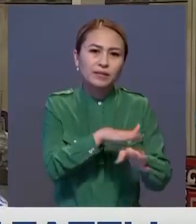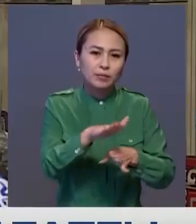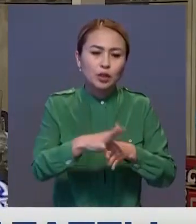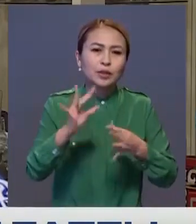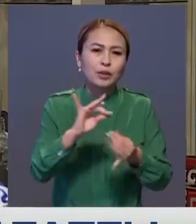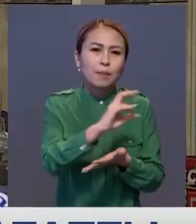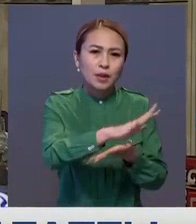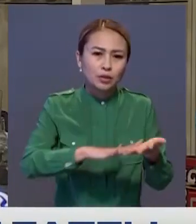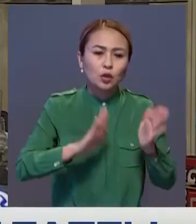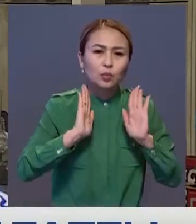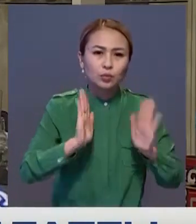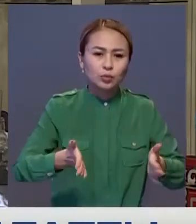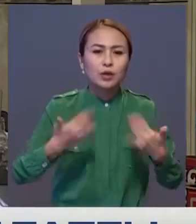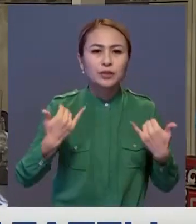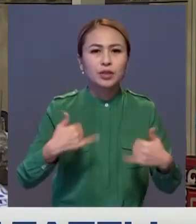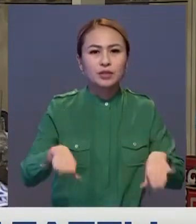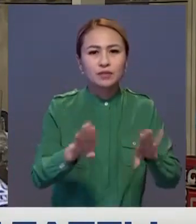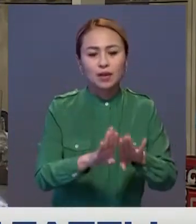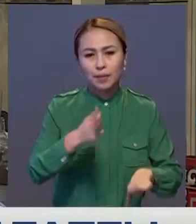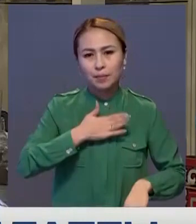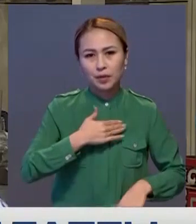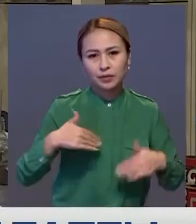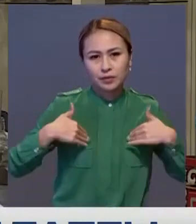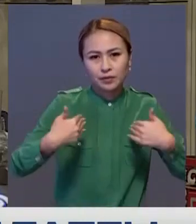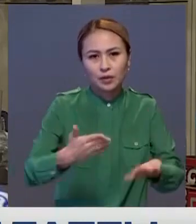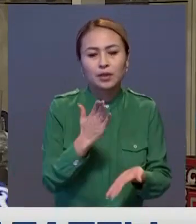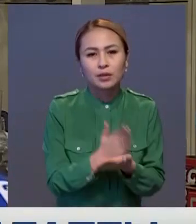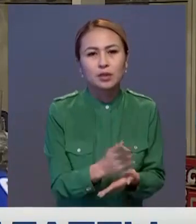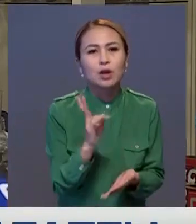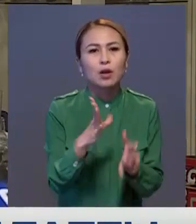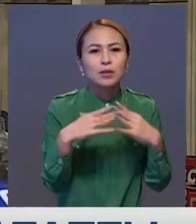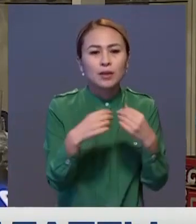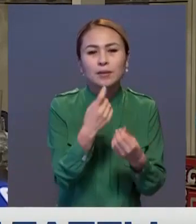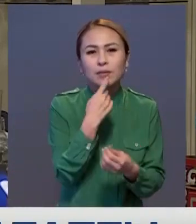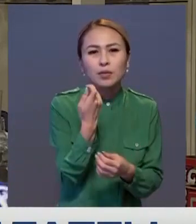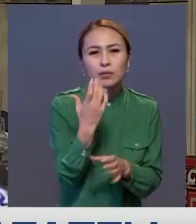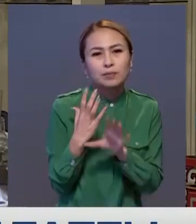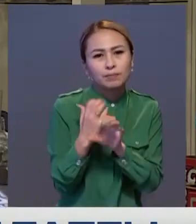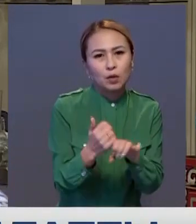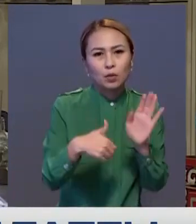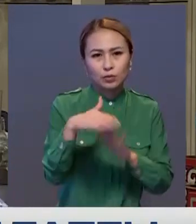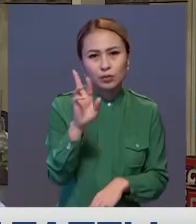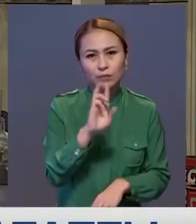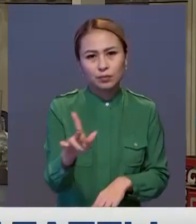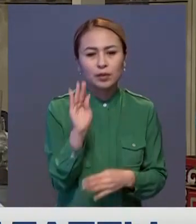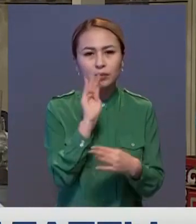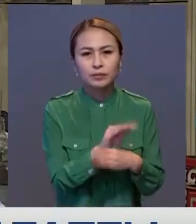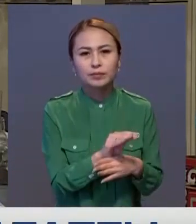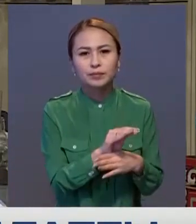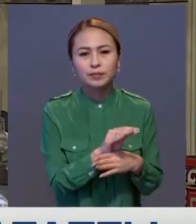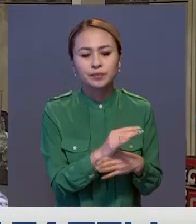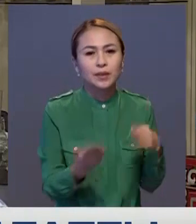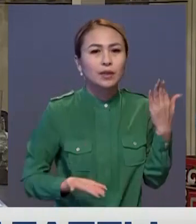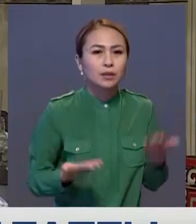атқарылатты. Бағанаға енді менің бір өзімнің тілегім бар, мұқтаж жандар азайса дегенде мысалы бізге